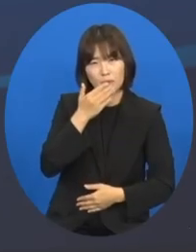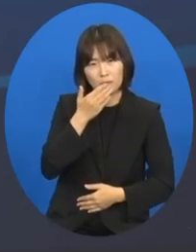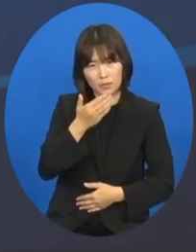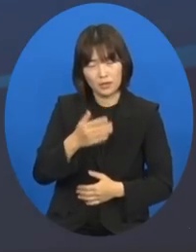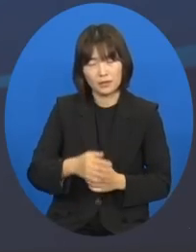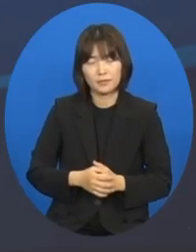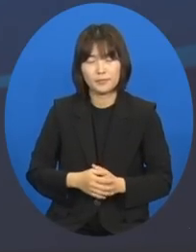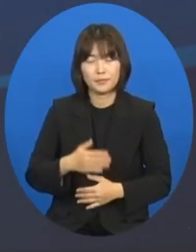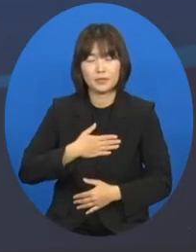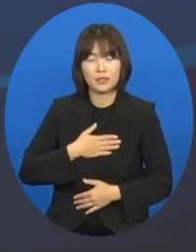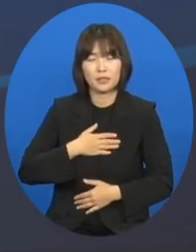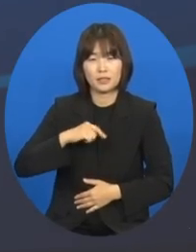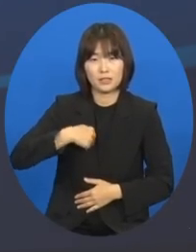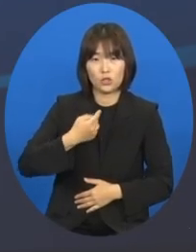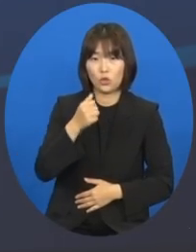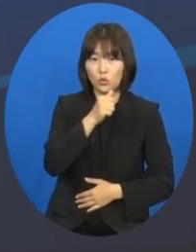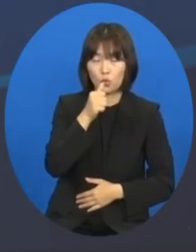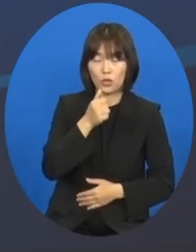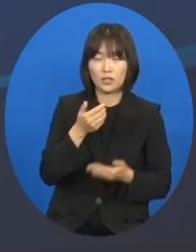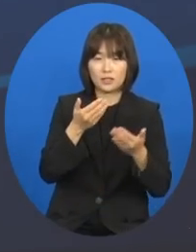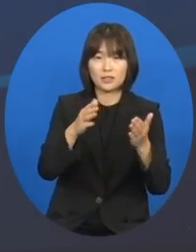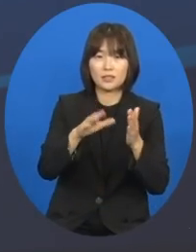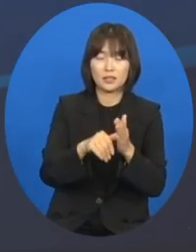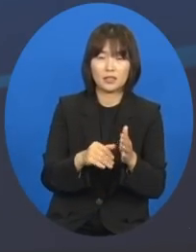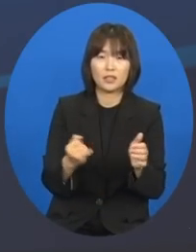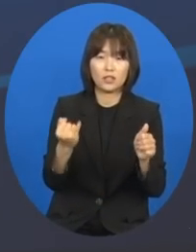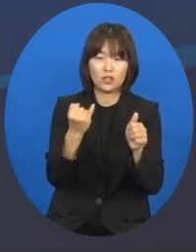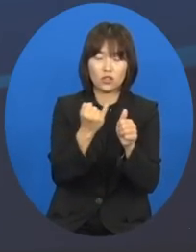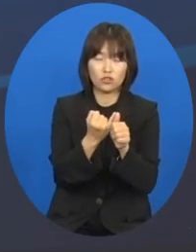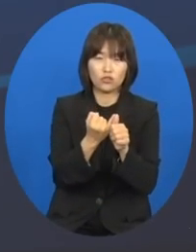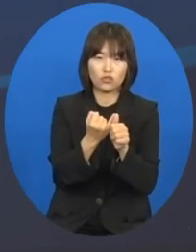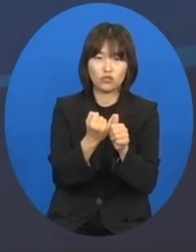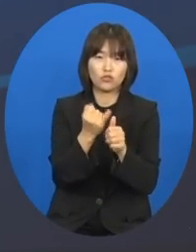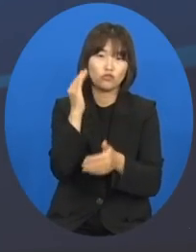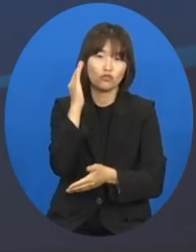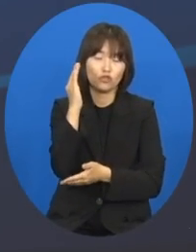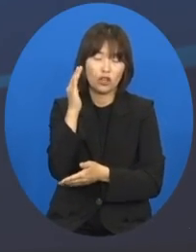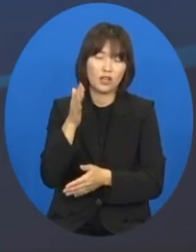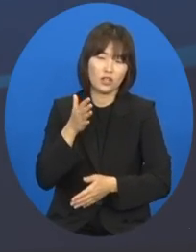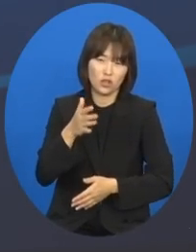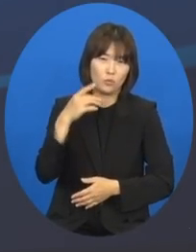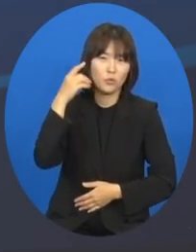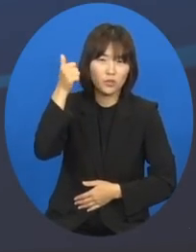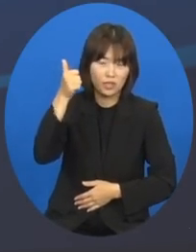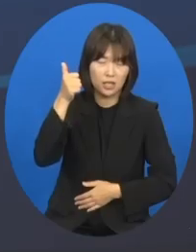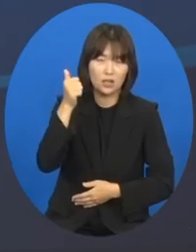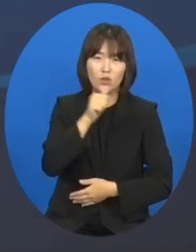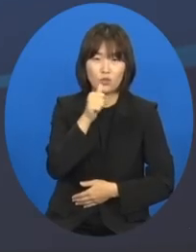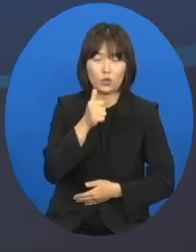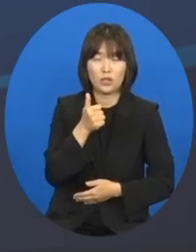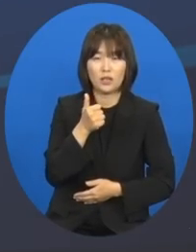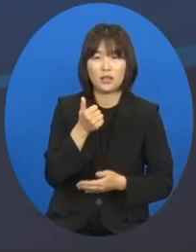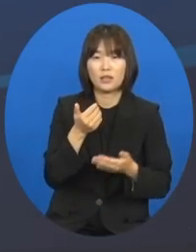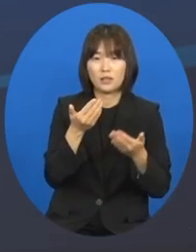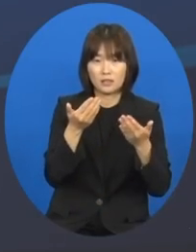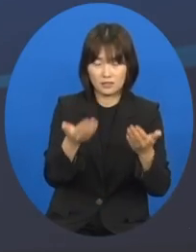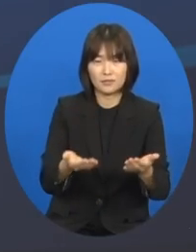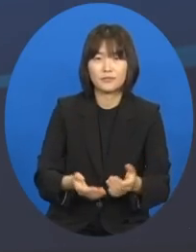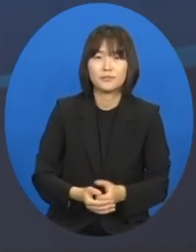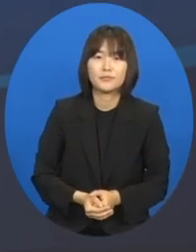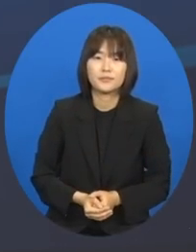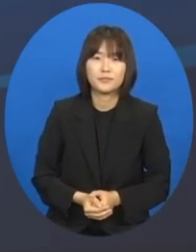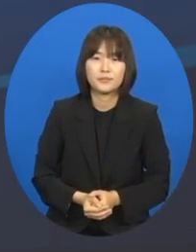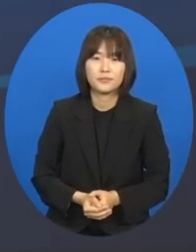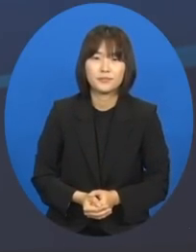소개할 때 가끔 주례 전문 목사라고 소개하는데 청년사역을 오랫동안 했었고 결혼 장염 메시지를